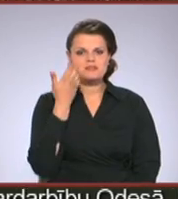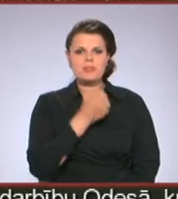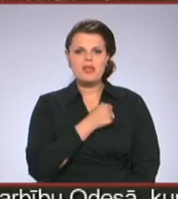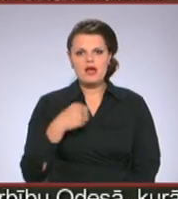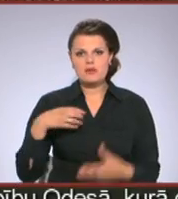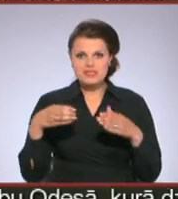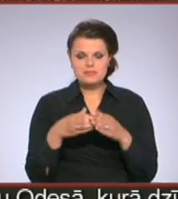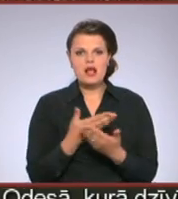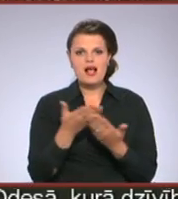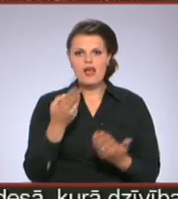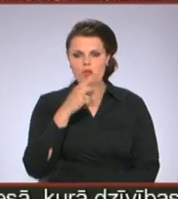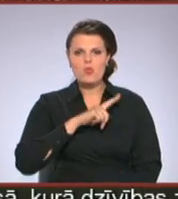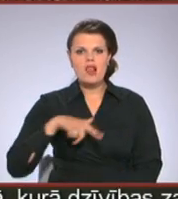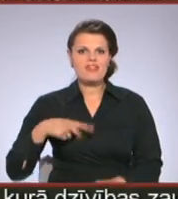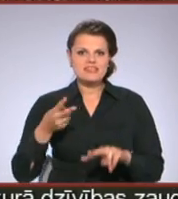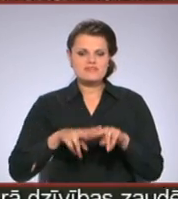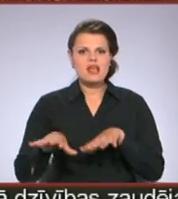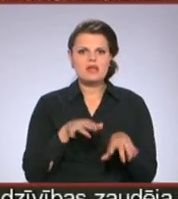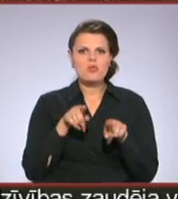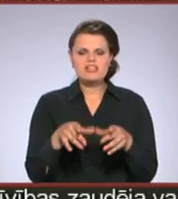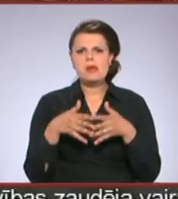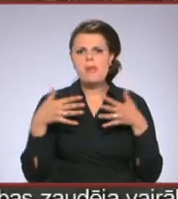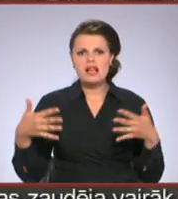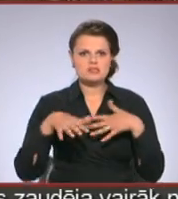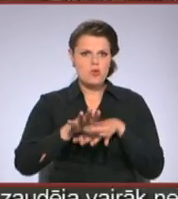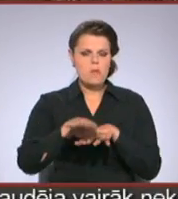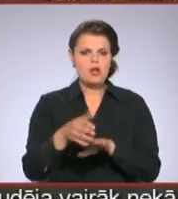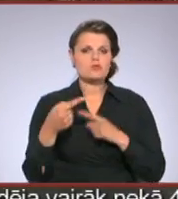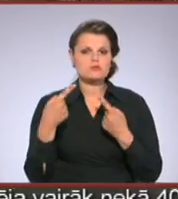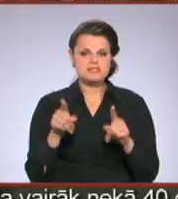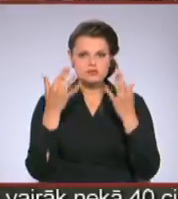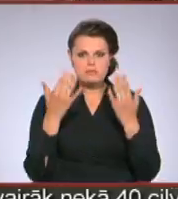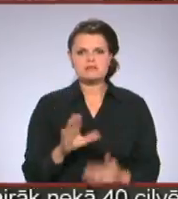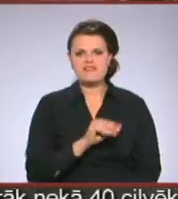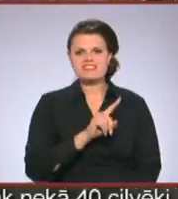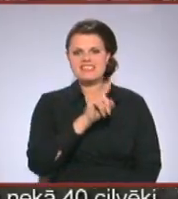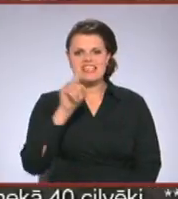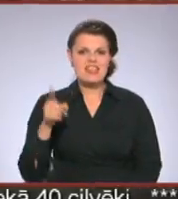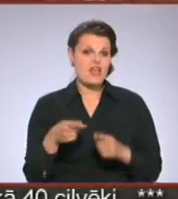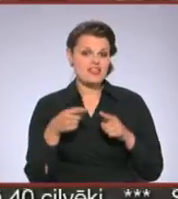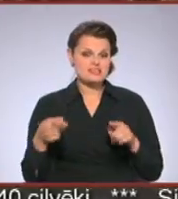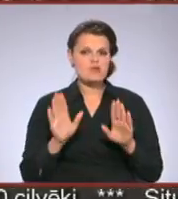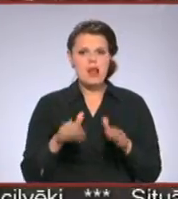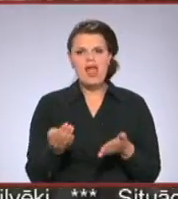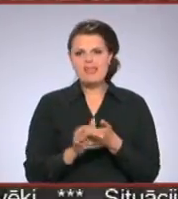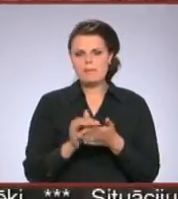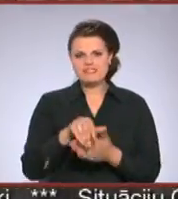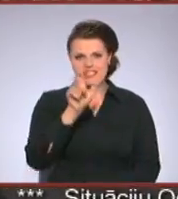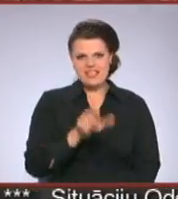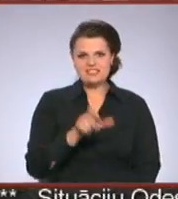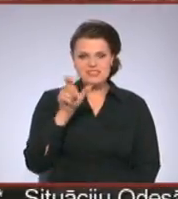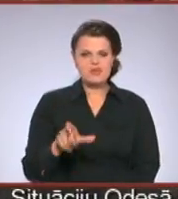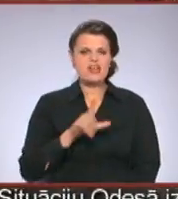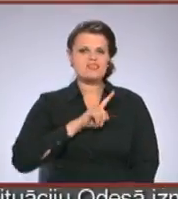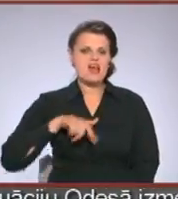bruņotie spēki kādā no Latvijas vietām rīko tik vērienīgi parādi un citus pasākumus visas dienas garumā, lai iepazīstinātu iedzīvotājus ar